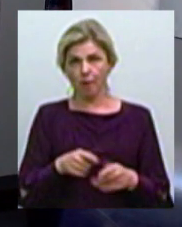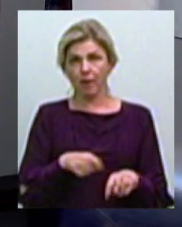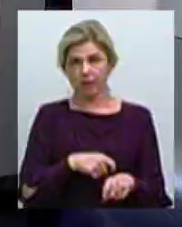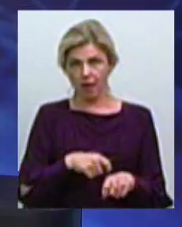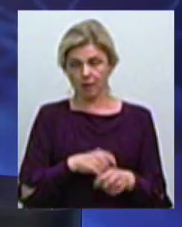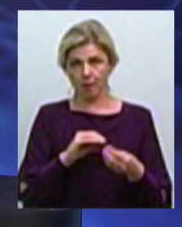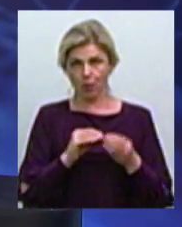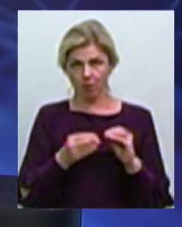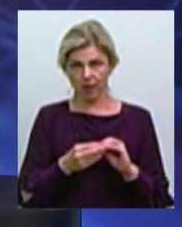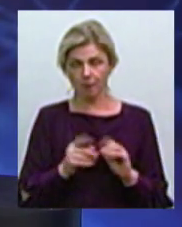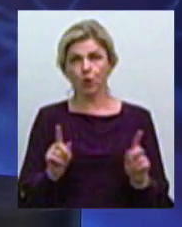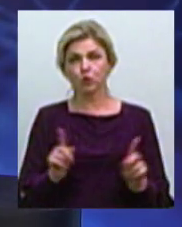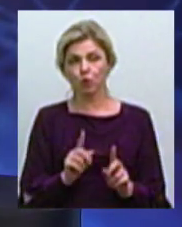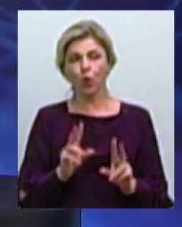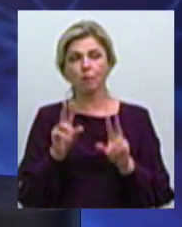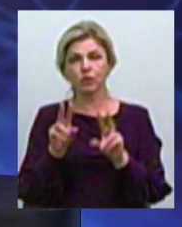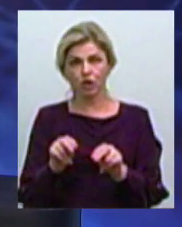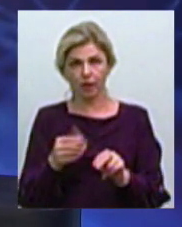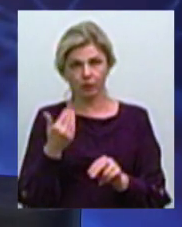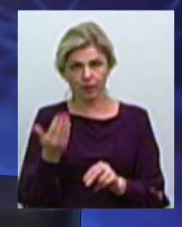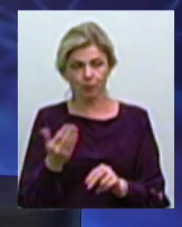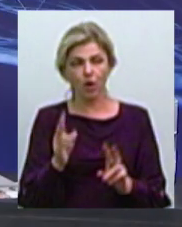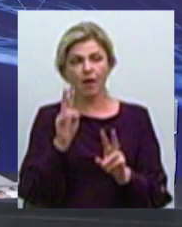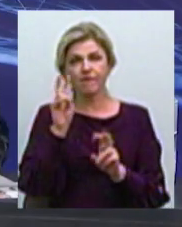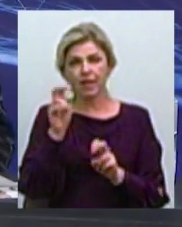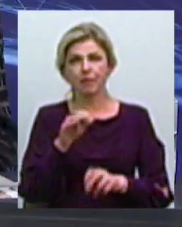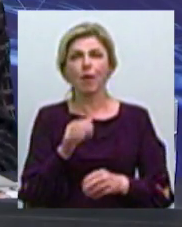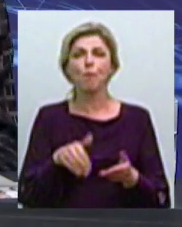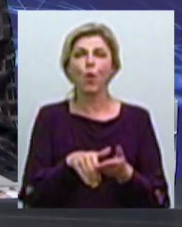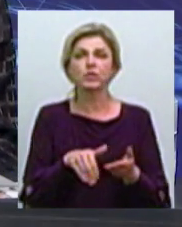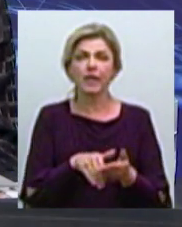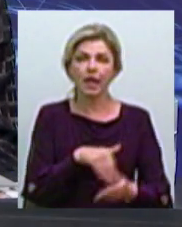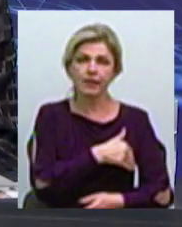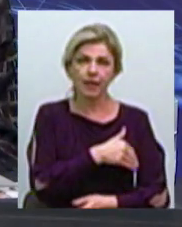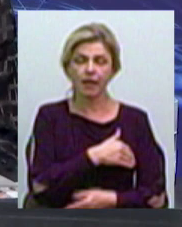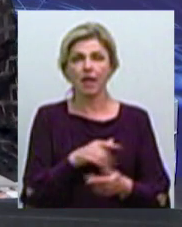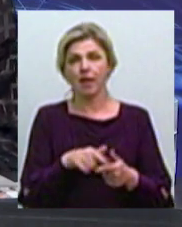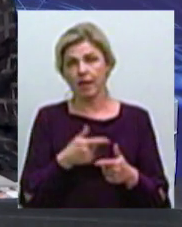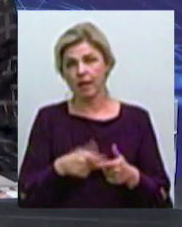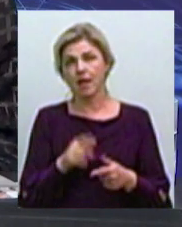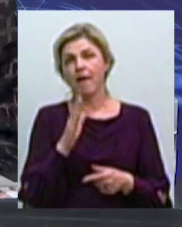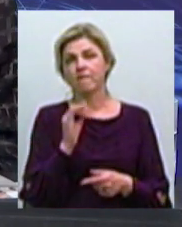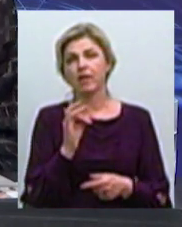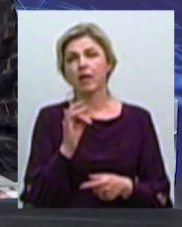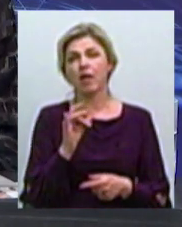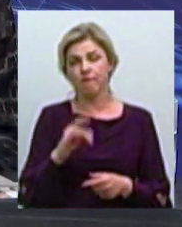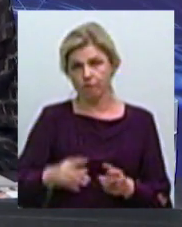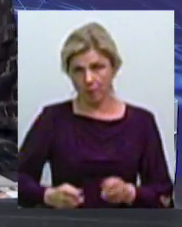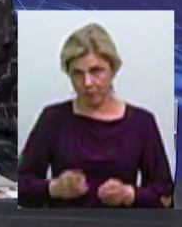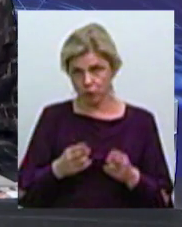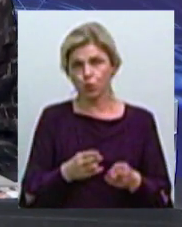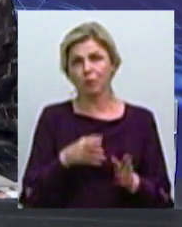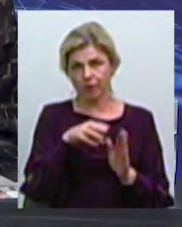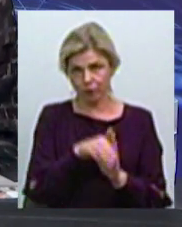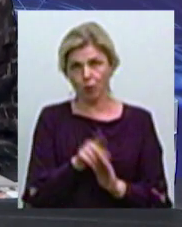Во-первых, что ему обещают, как правило, фирмы-посредники и вербовщики, да, в том числе преступники. Вот.